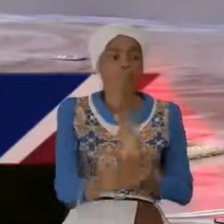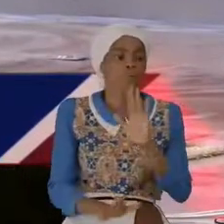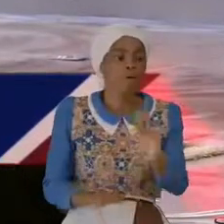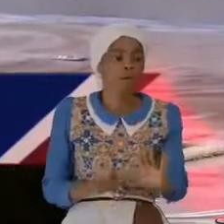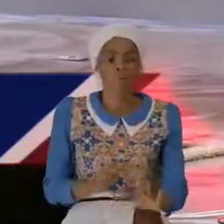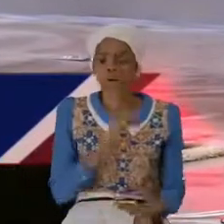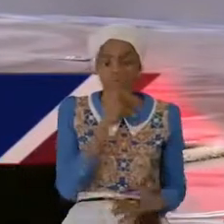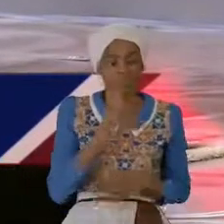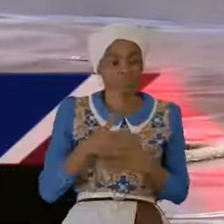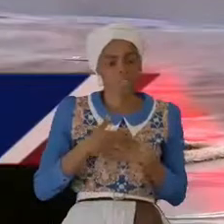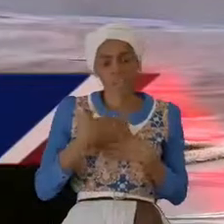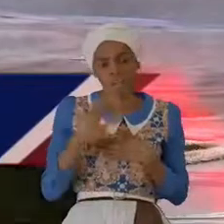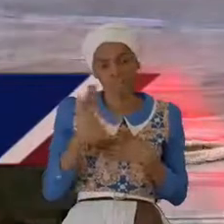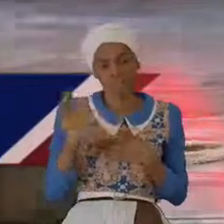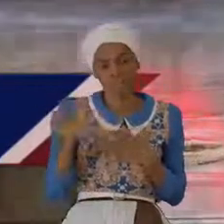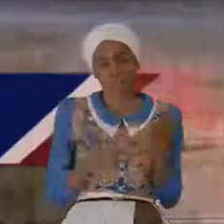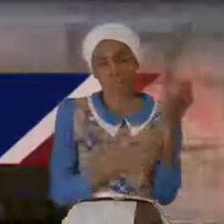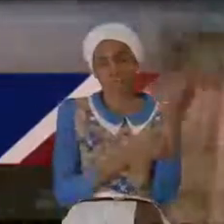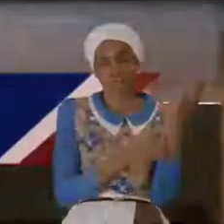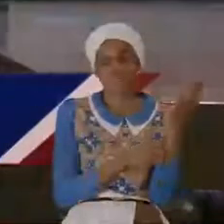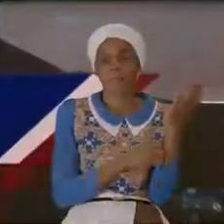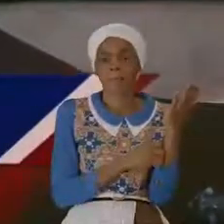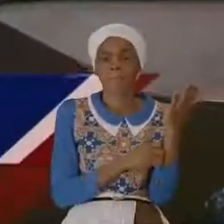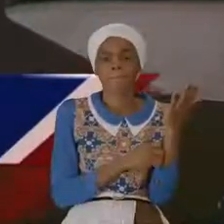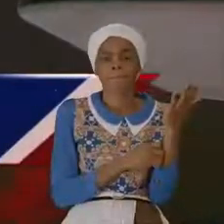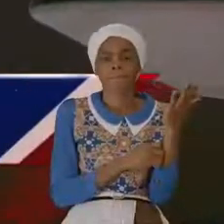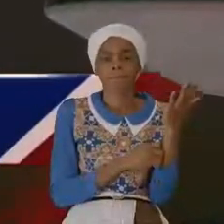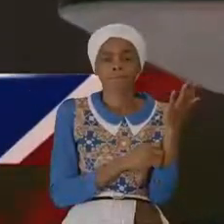qui marchent non selon la chair.